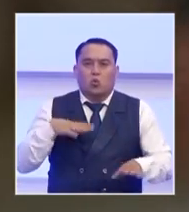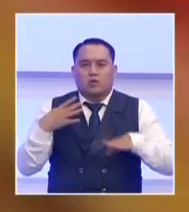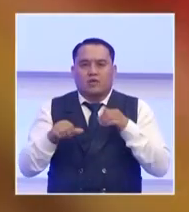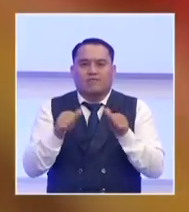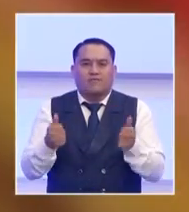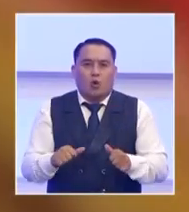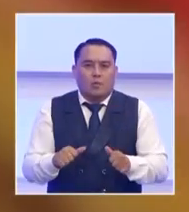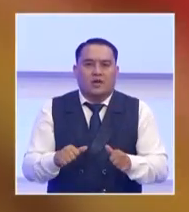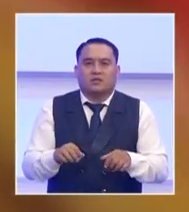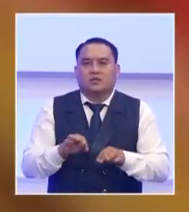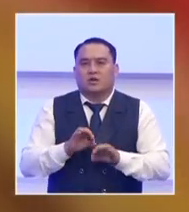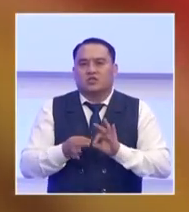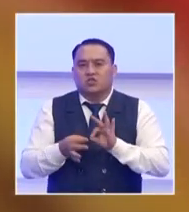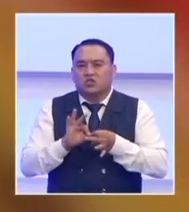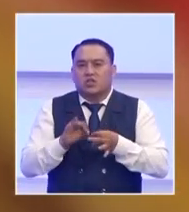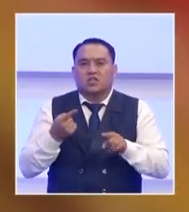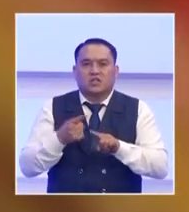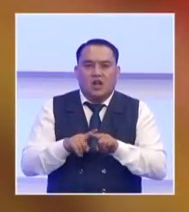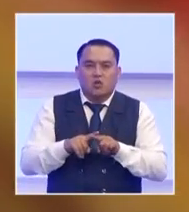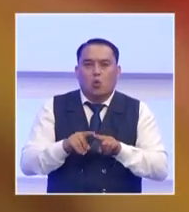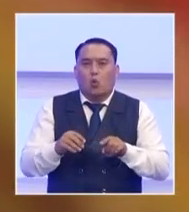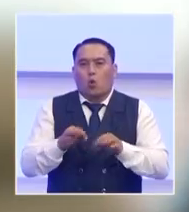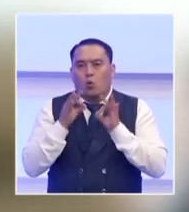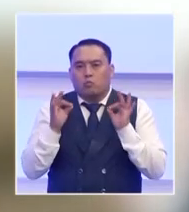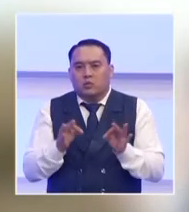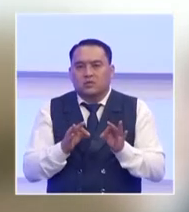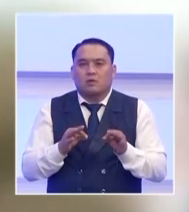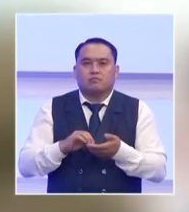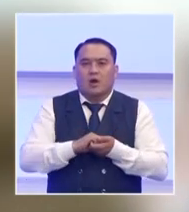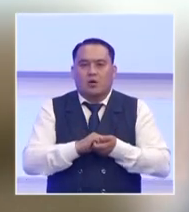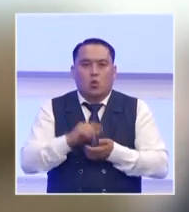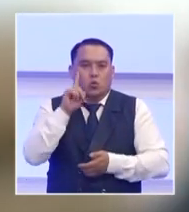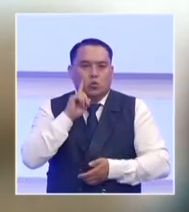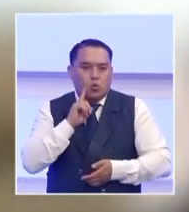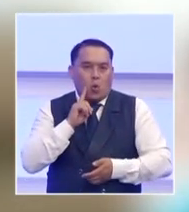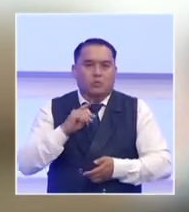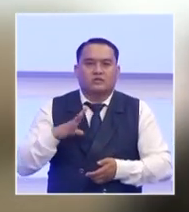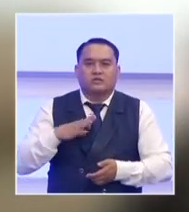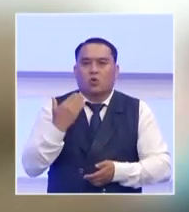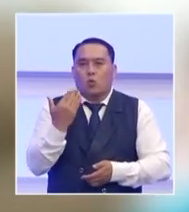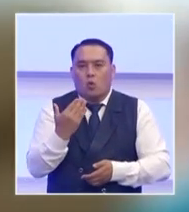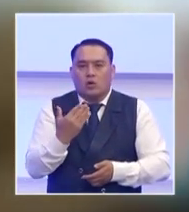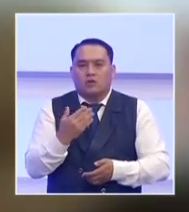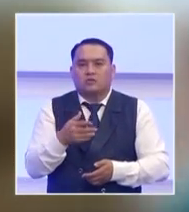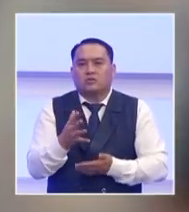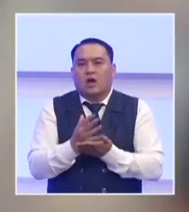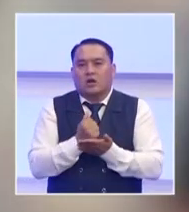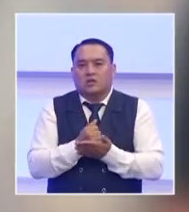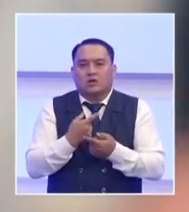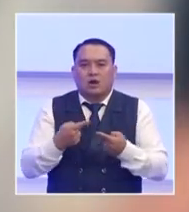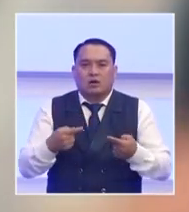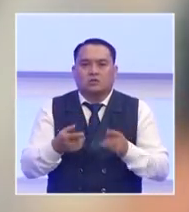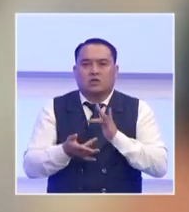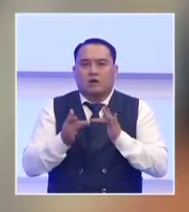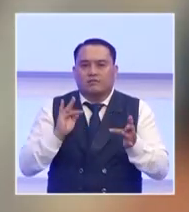формы детально объясняет техническую составляющую приемов борьбы для удобства любителей греко-римского стиля видео сохраняется в разных социальных